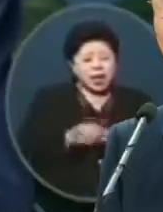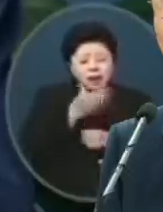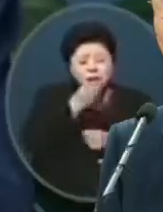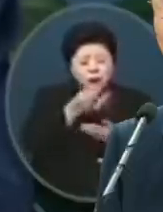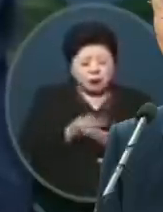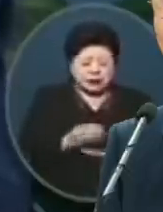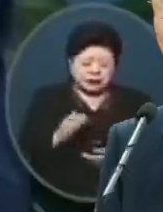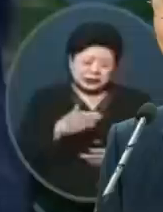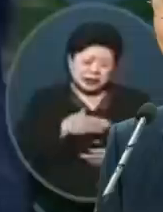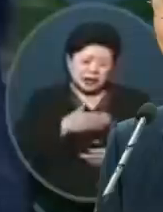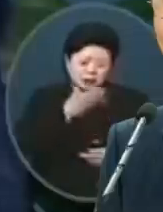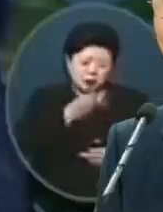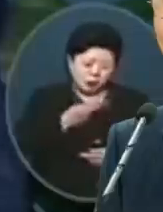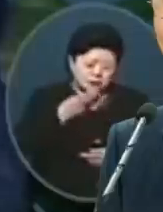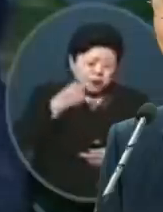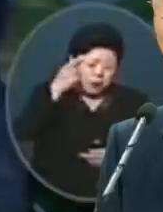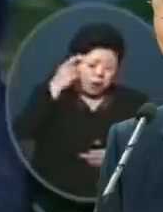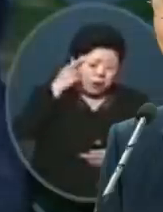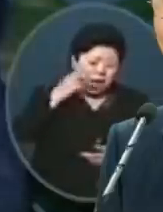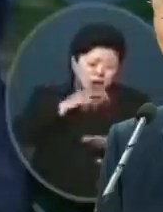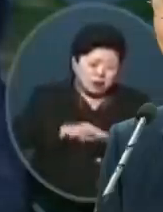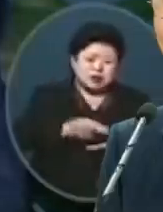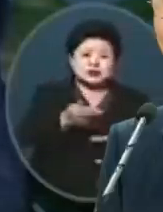받아야 되는데 나는 안 되냐.